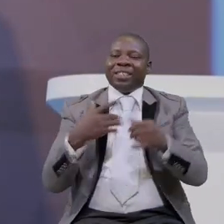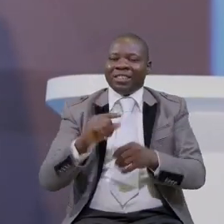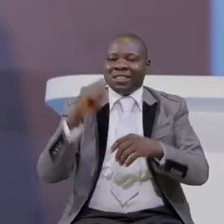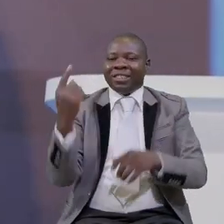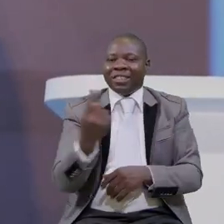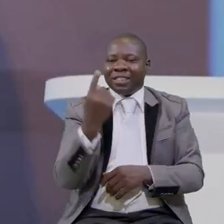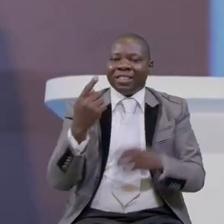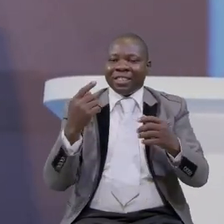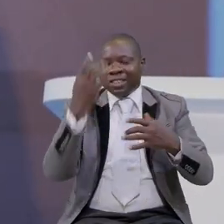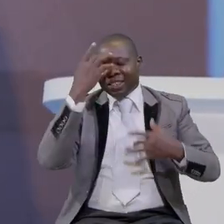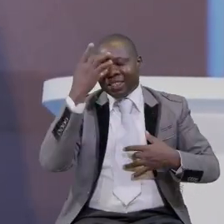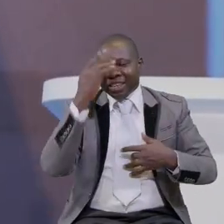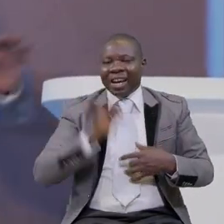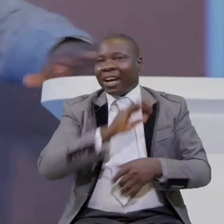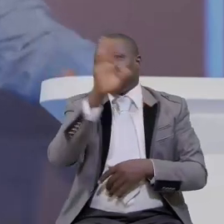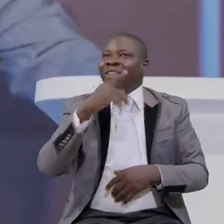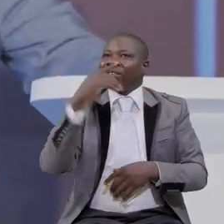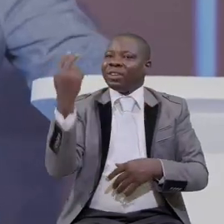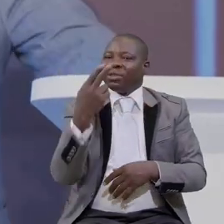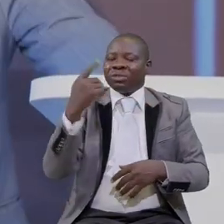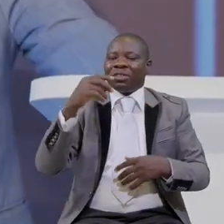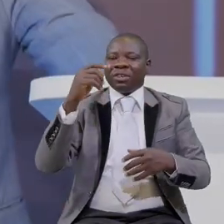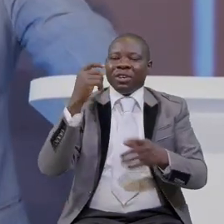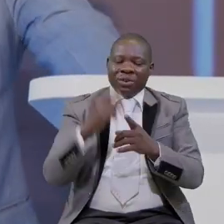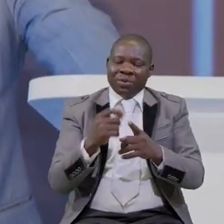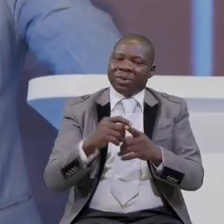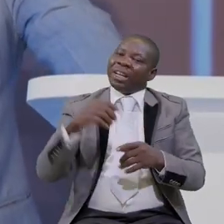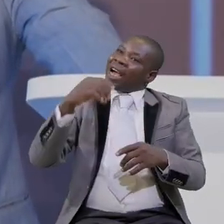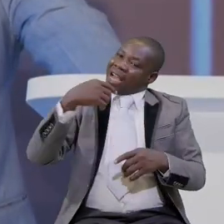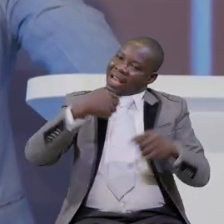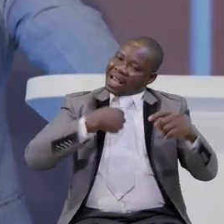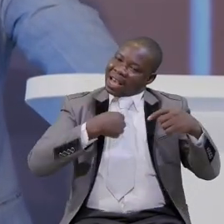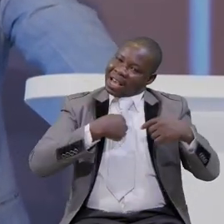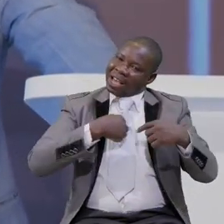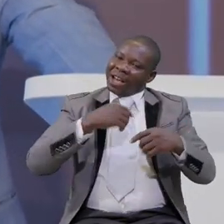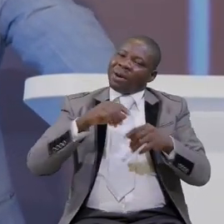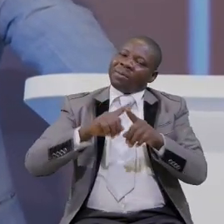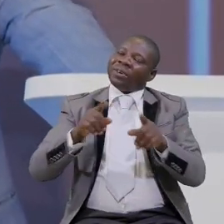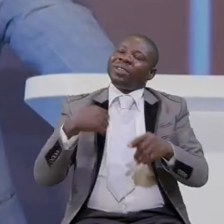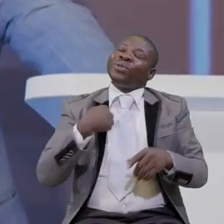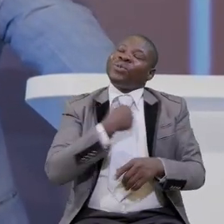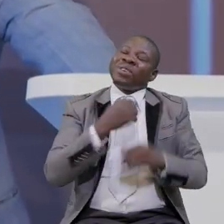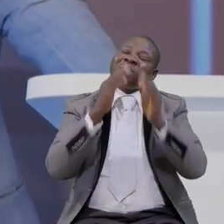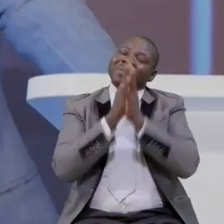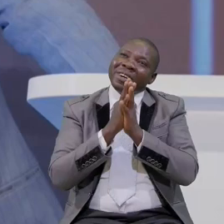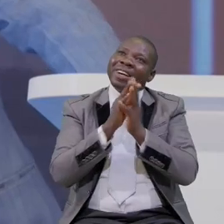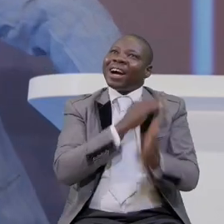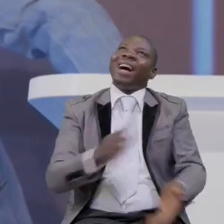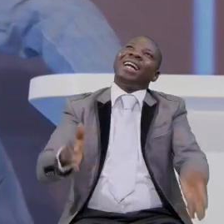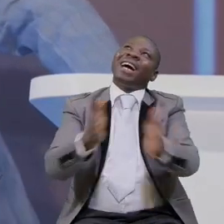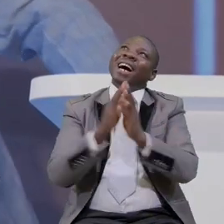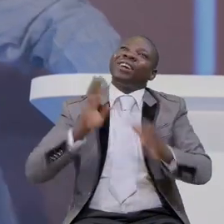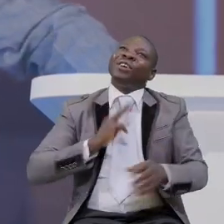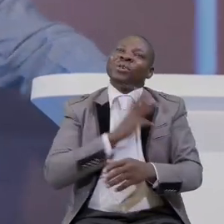n'ai pas dit j'ai. Nous prions. Et nous